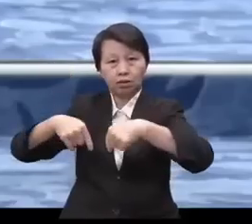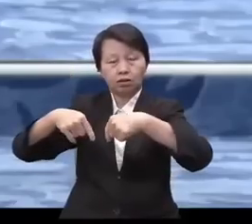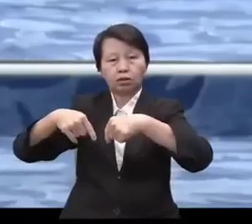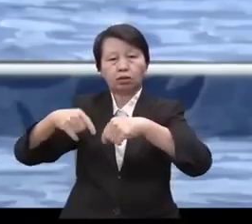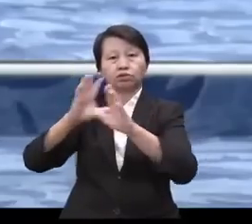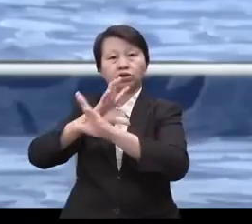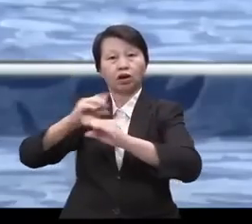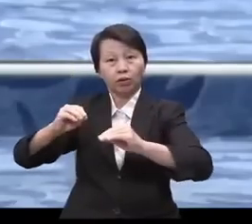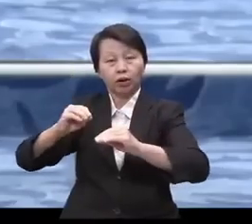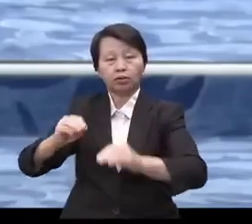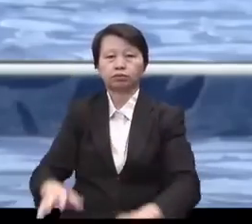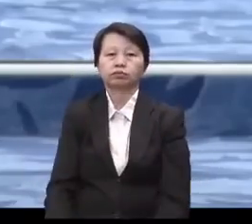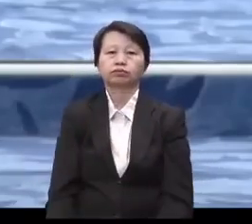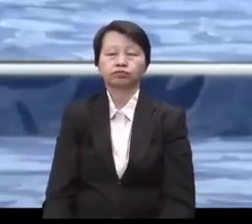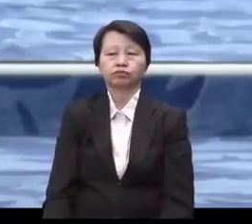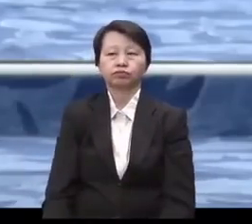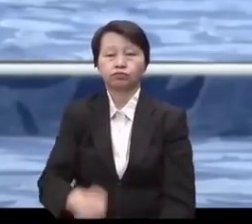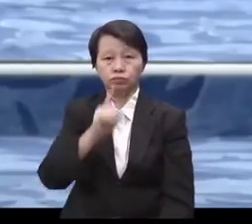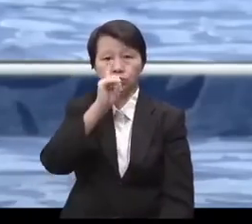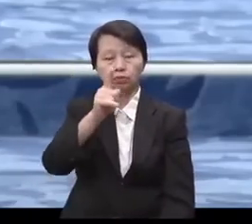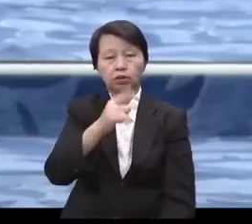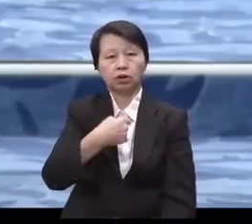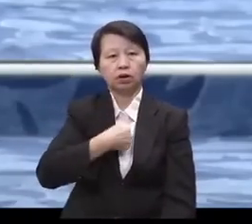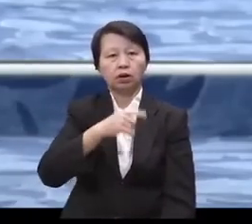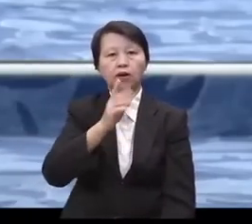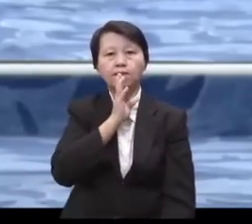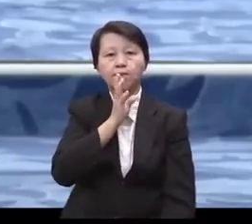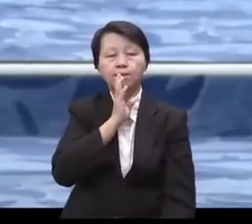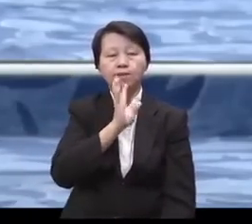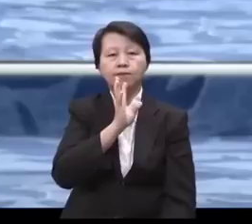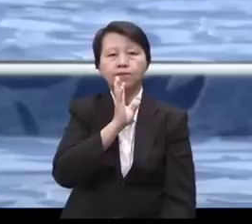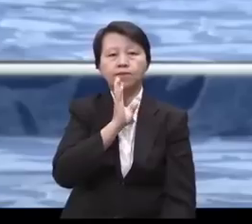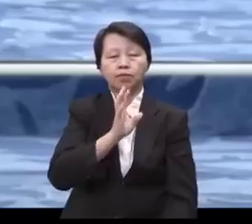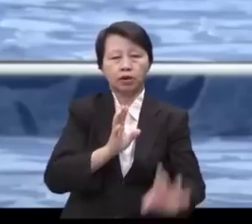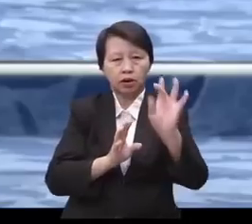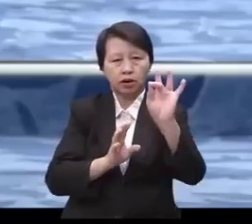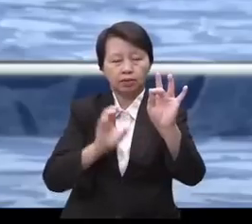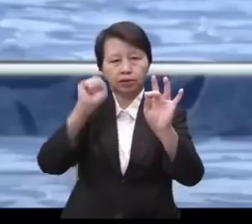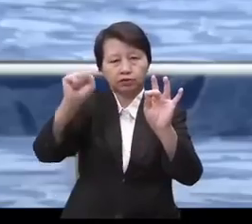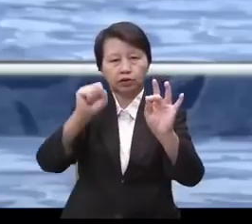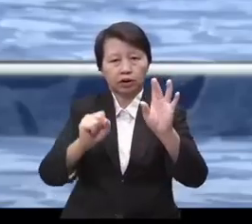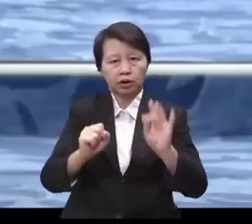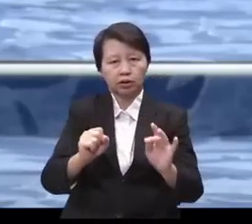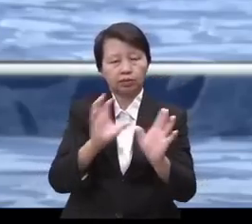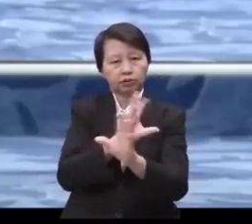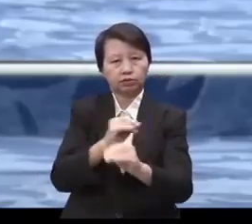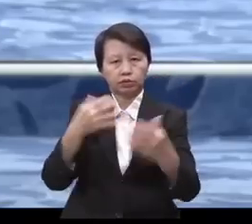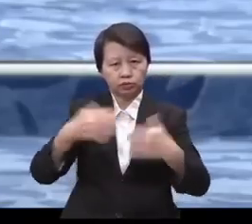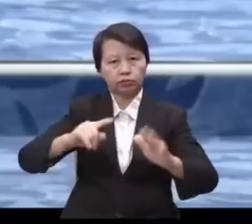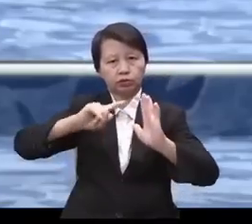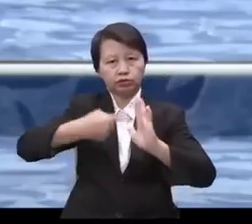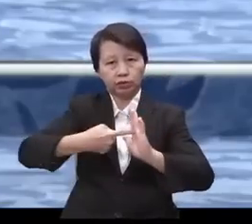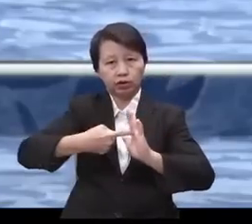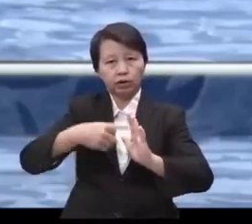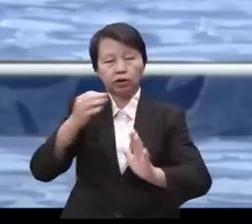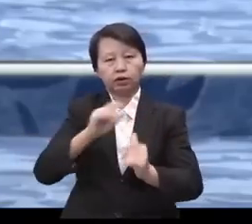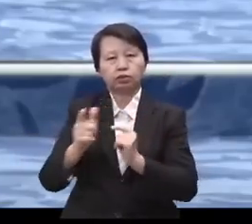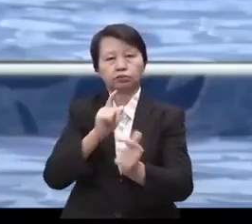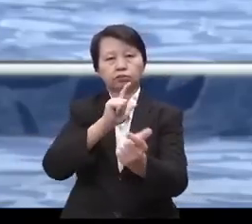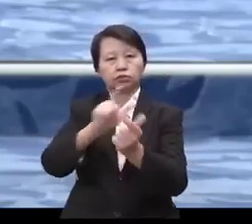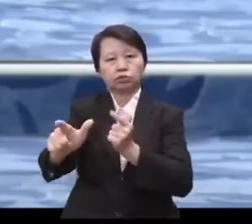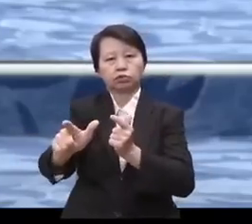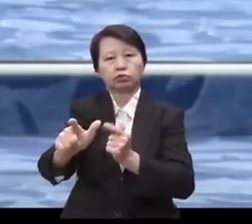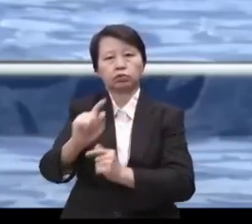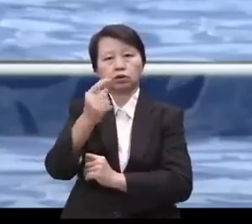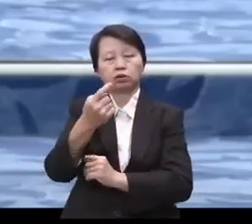sebutkan tadi untuk 8 di Sabah dan 9 di Sarawak telah pun dimulakan. Dan kelulusan ini